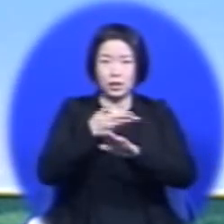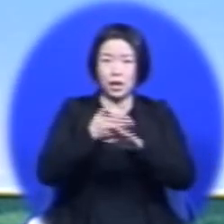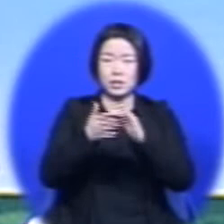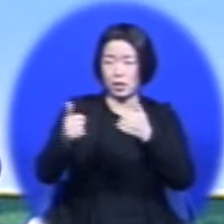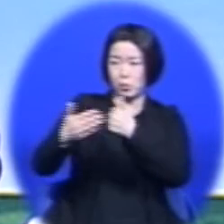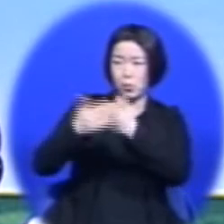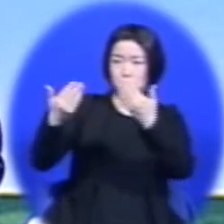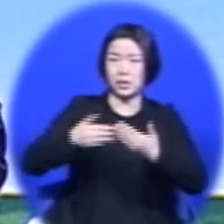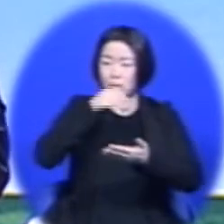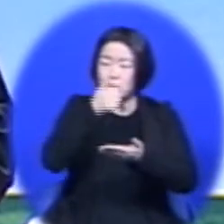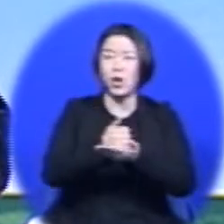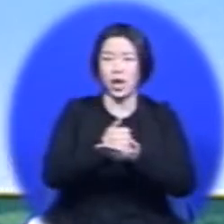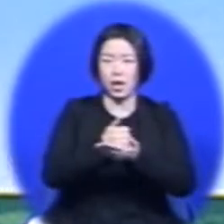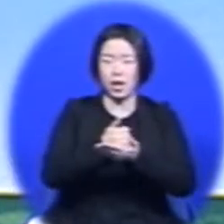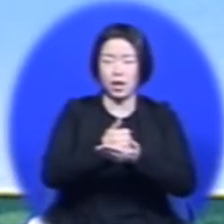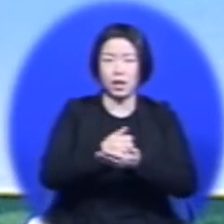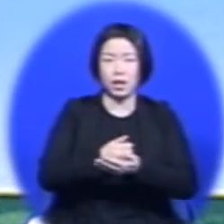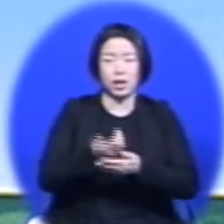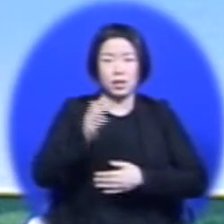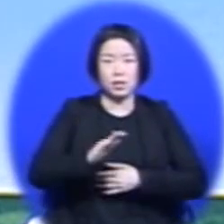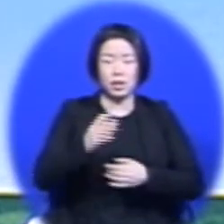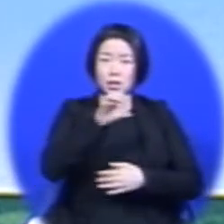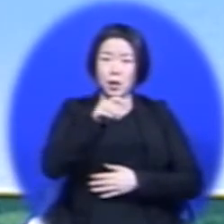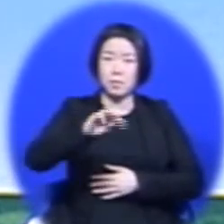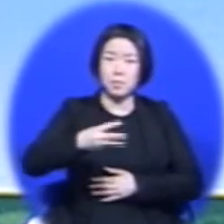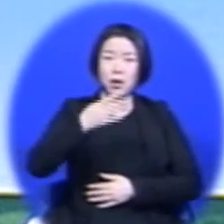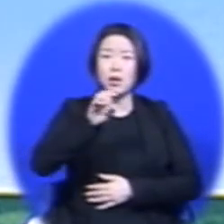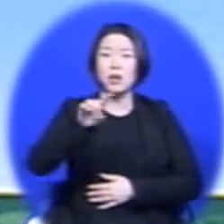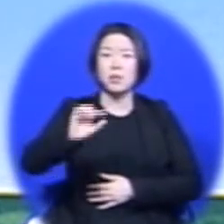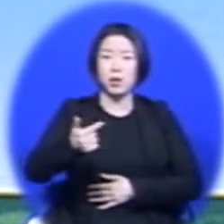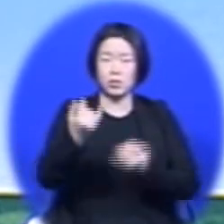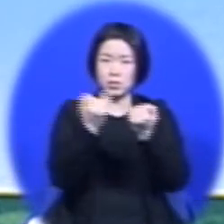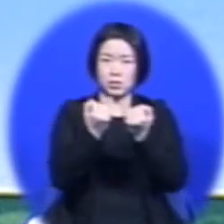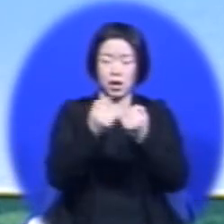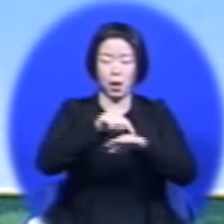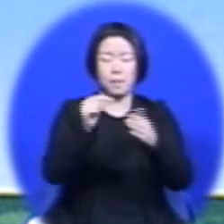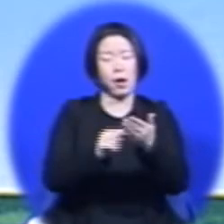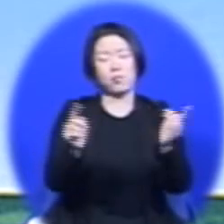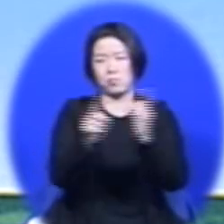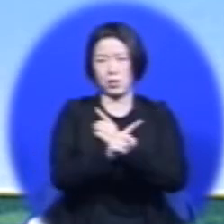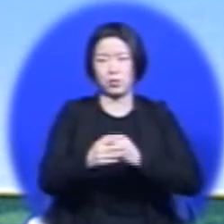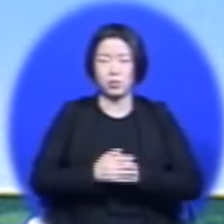죄였습니다. 그런데 이 펄벅 여사가 마음이 바뀌었어요.